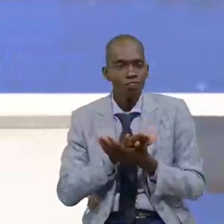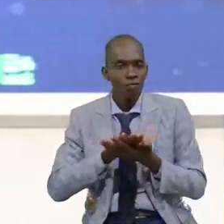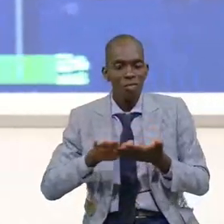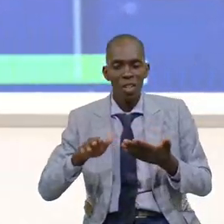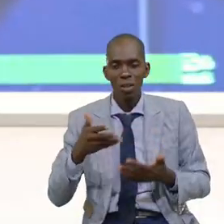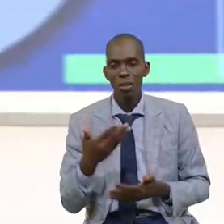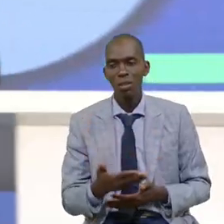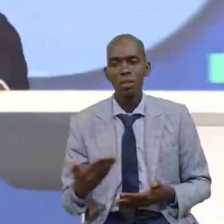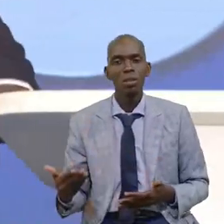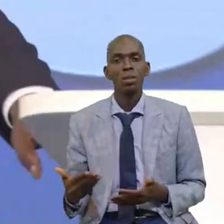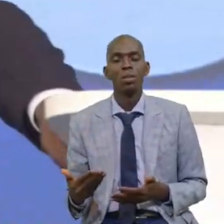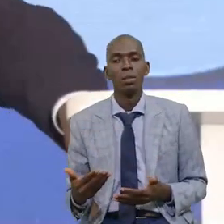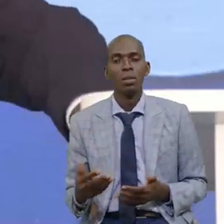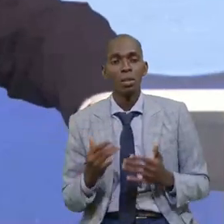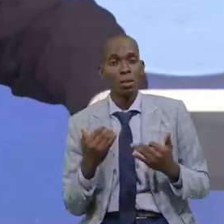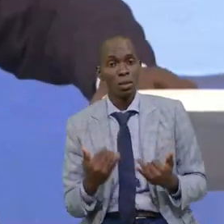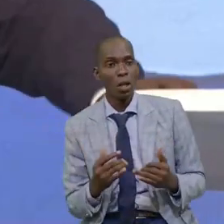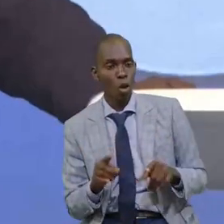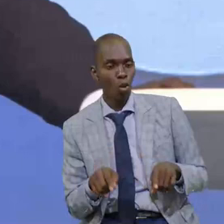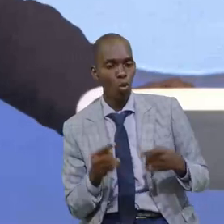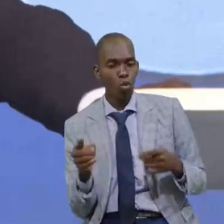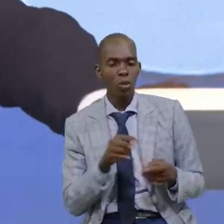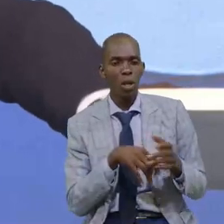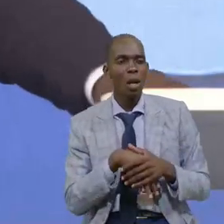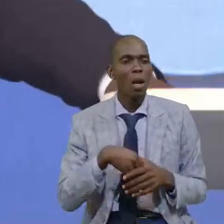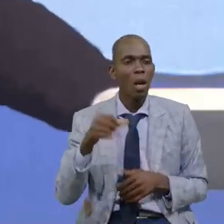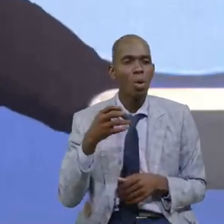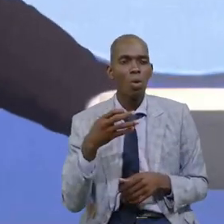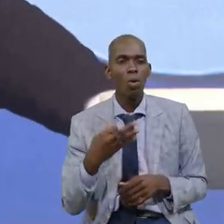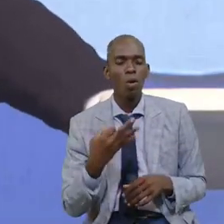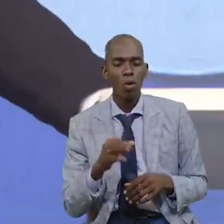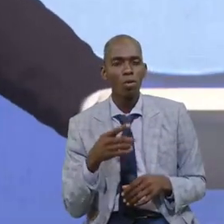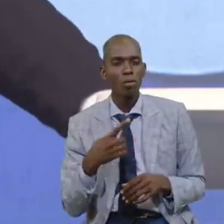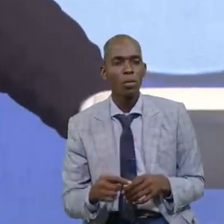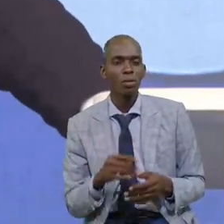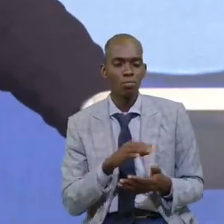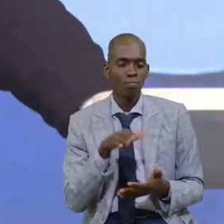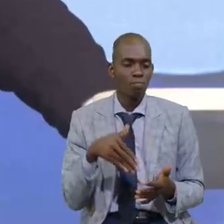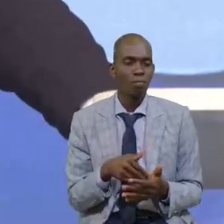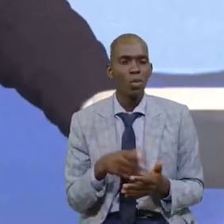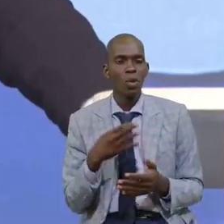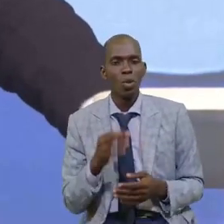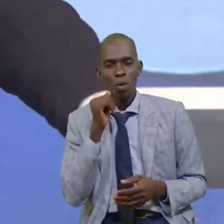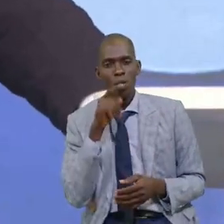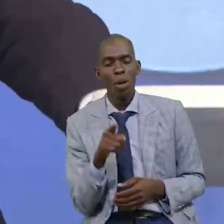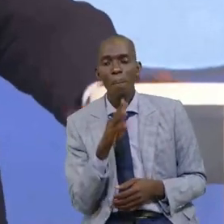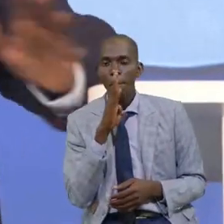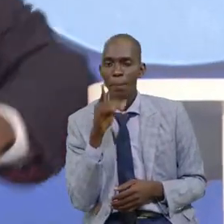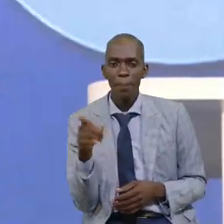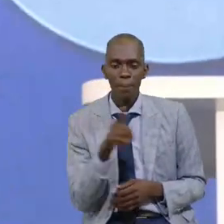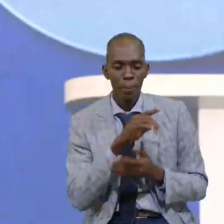Ne touchez pas. Ne touchez rien d'impur. Sortez du milieu d'elle.